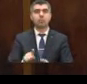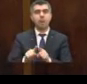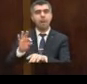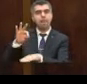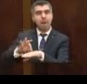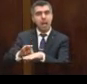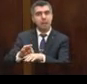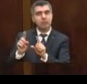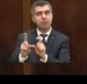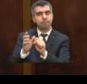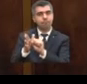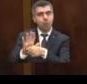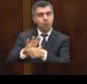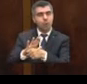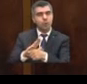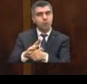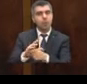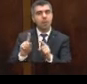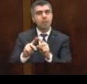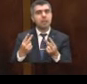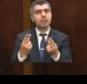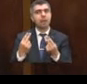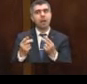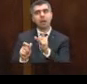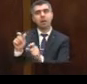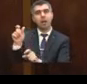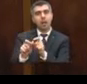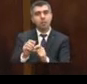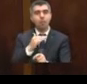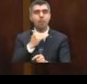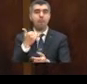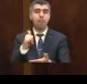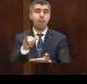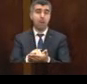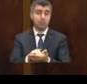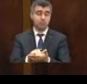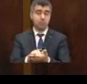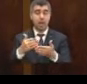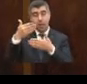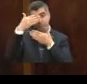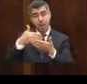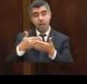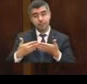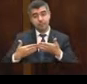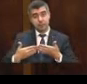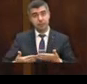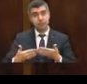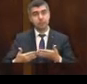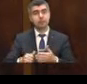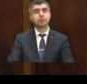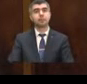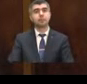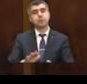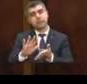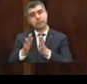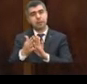أو الحالات الاستشفاء أو حالات الحرجة والوفيات. مقارنة المغرب لحد الساعة سجل ما